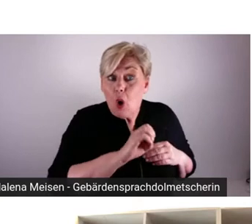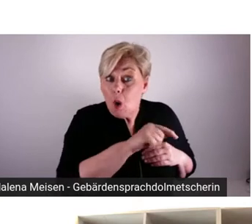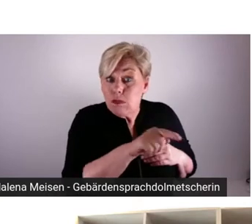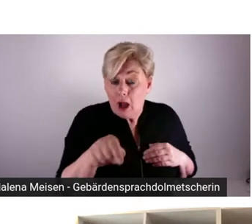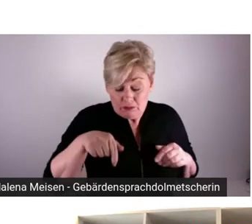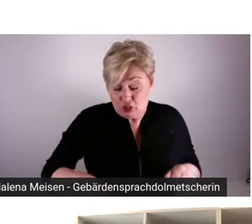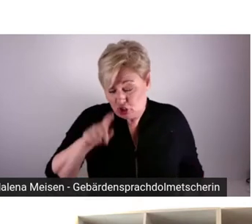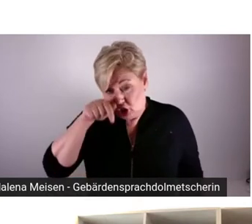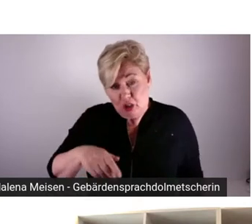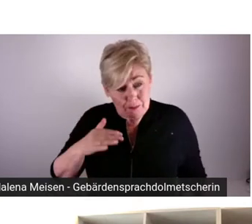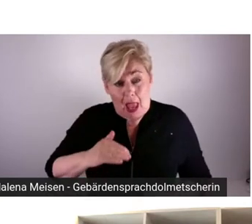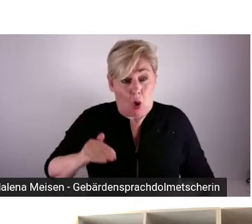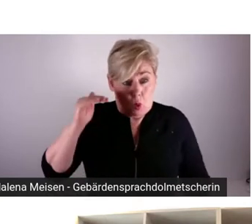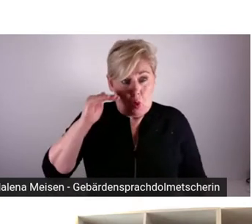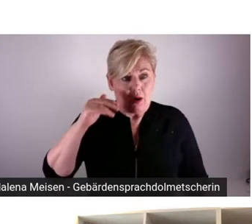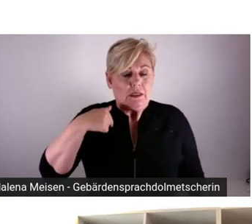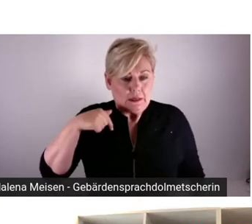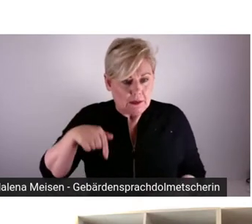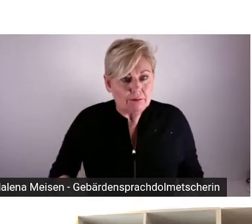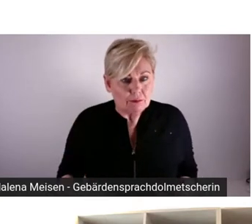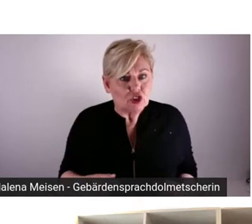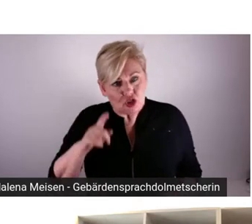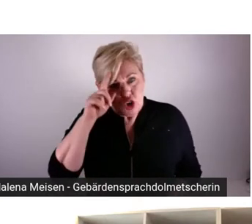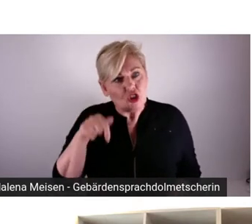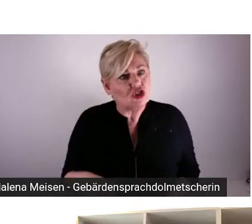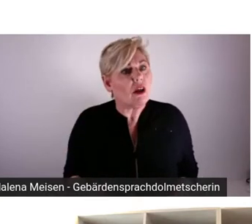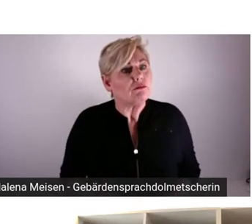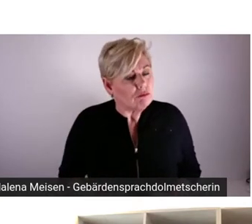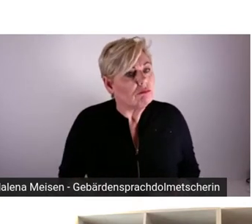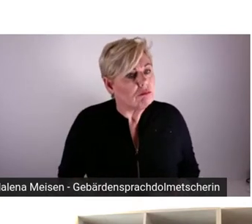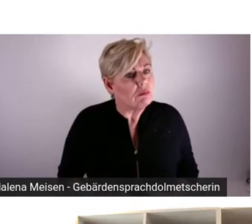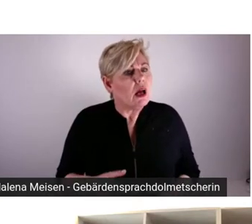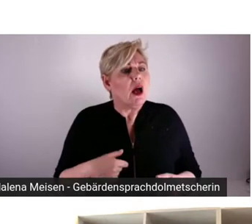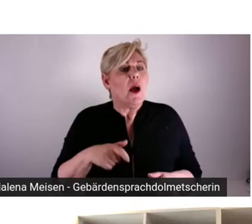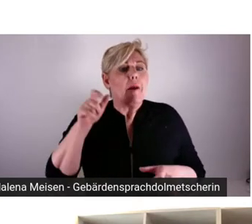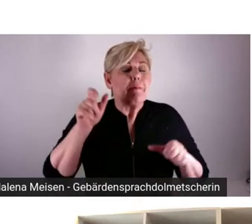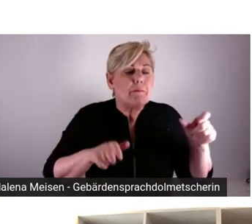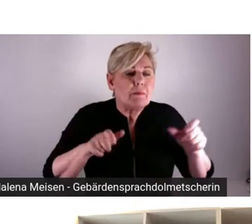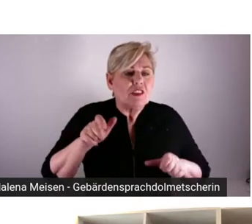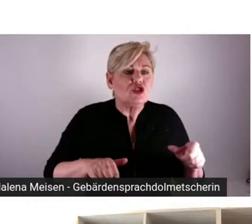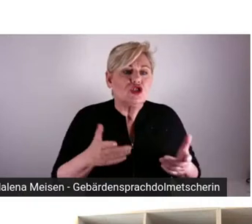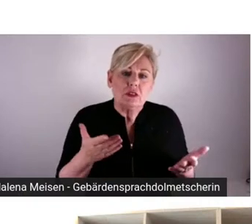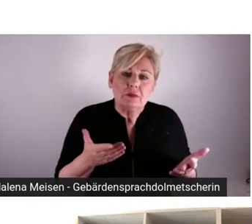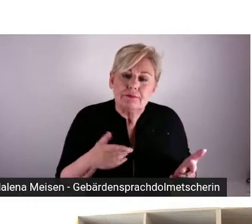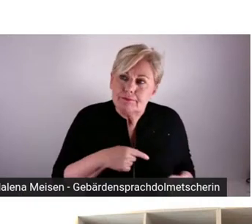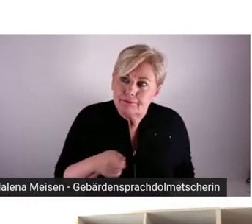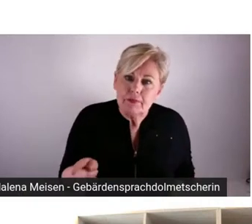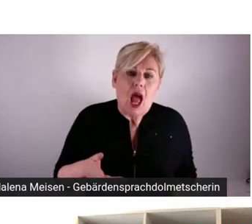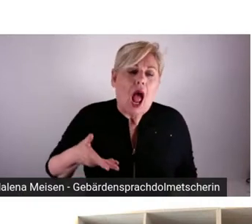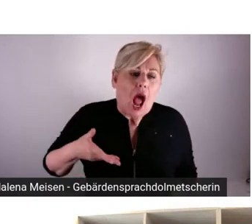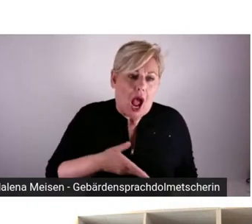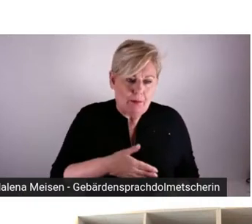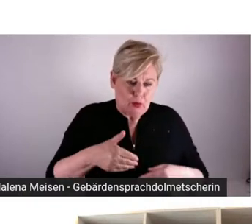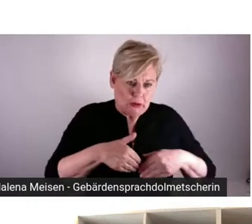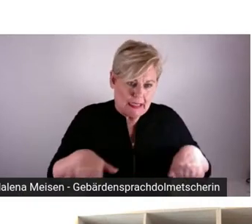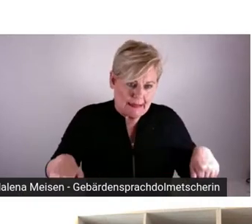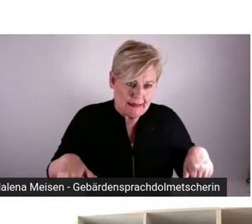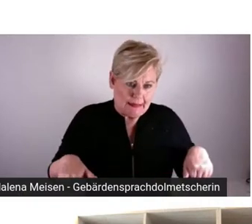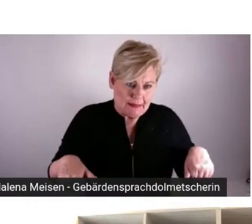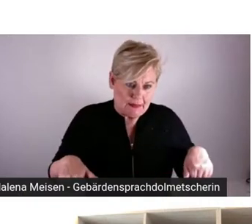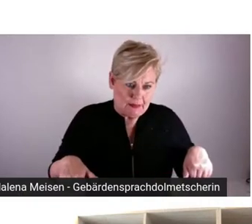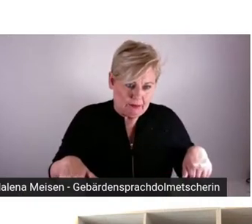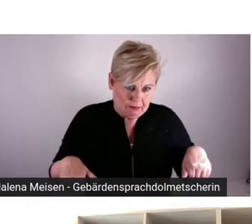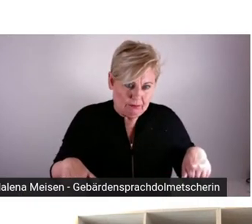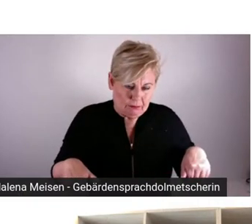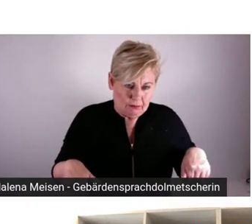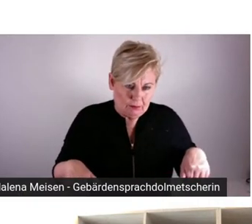heißt, wir leisten es uns eben, dass Menschen an oder unter der Armutsgrenze ein halbes Jahrzehnt nicht schlechter